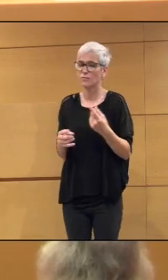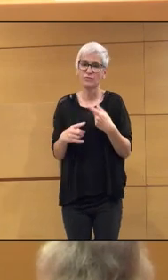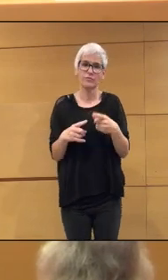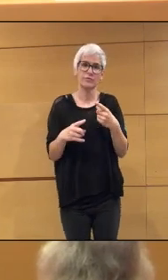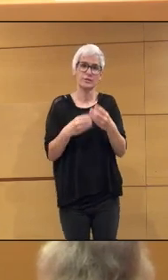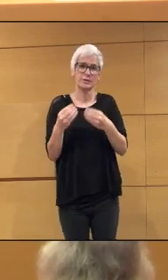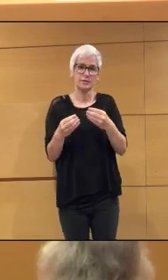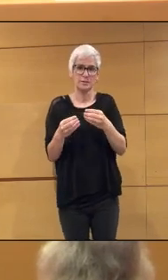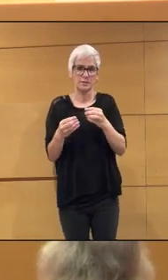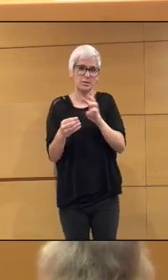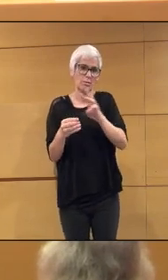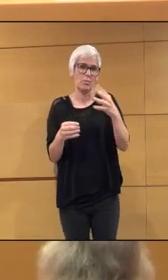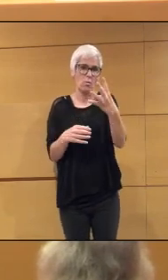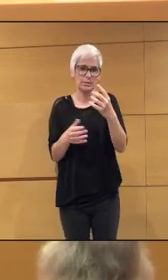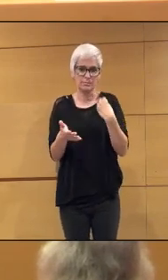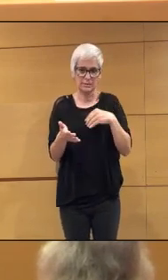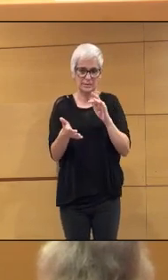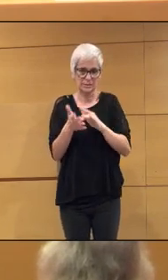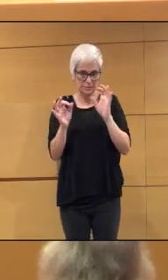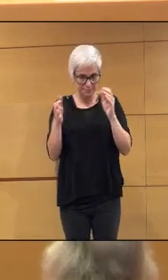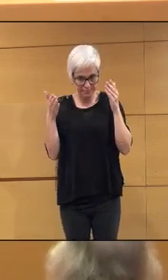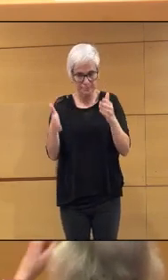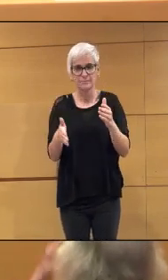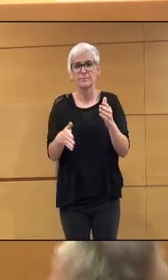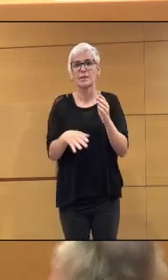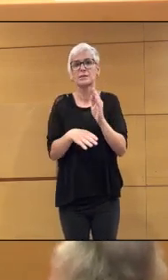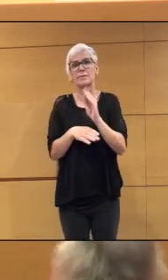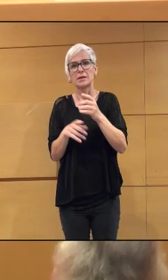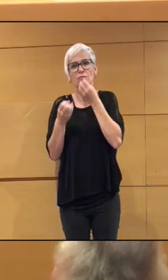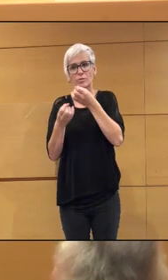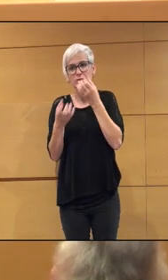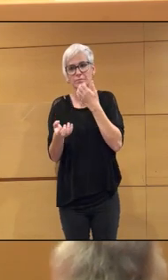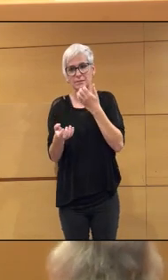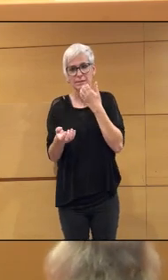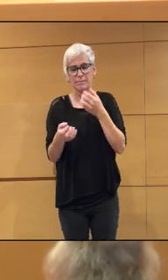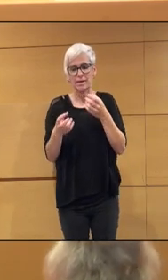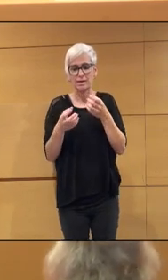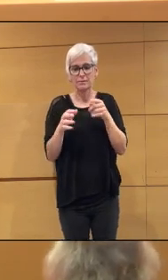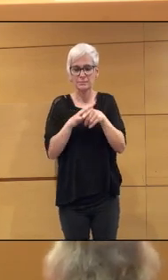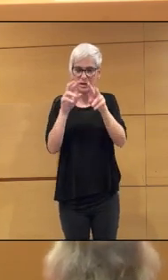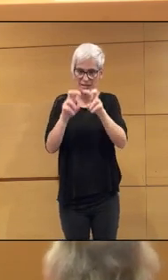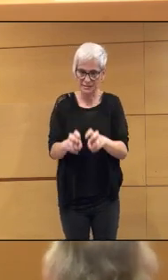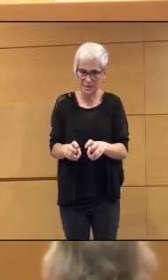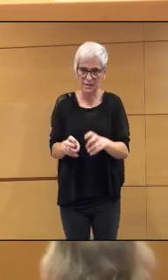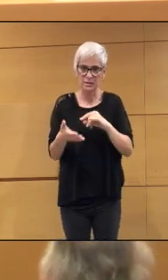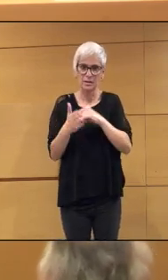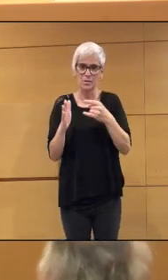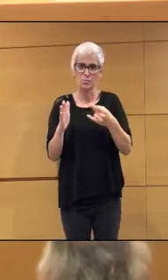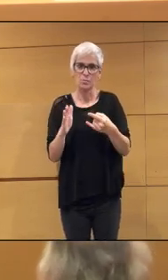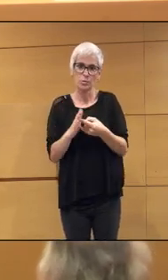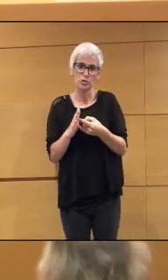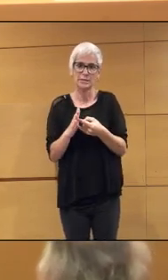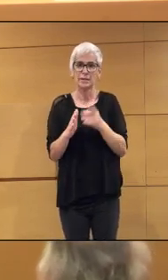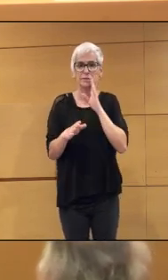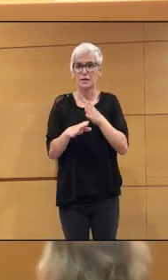Goal 4, que és qualitat de l'ensenyament. Nosaltres, com a grup de recerca, el projecte d'abans, que t'he comentat,